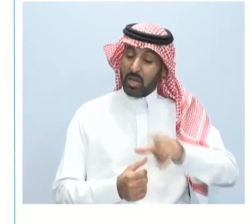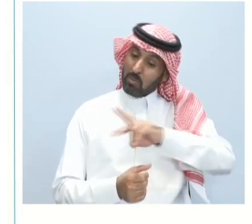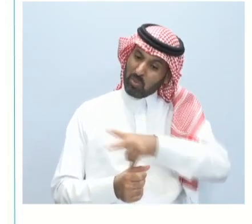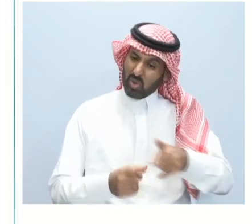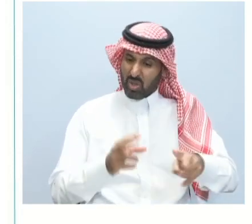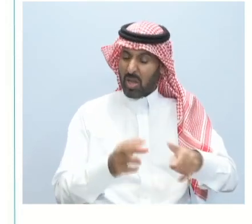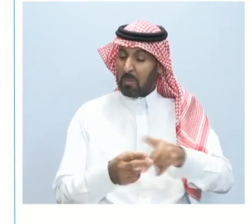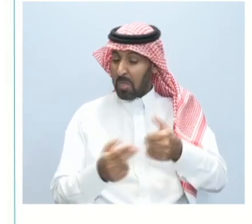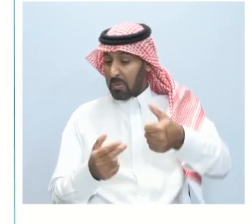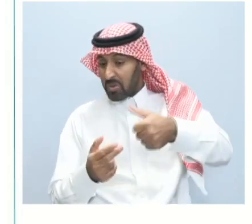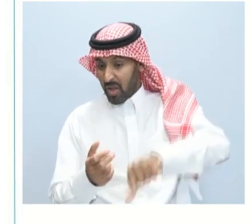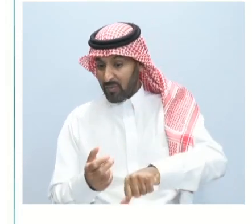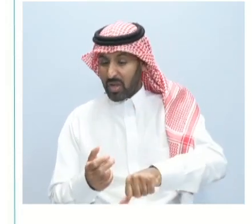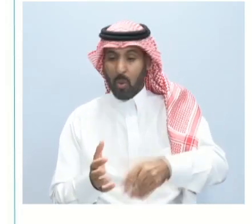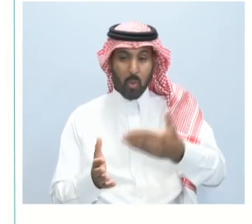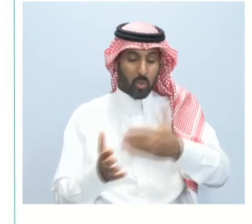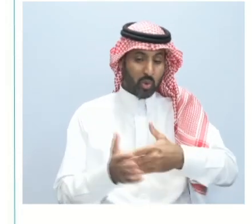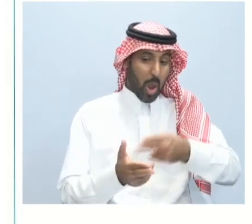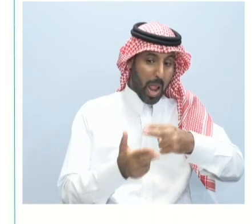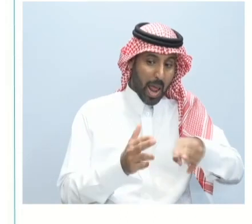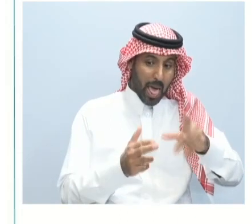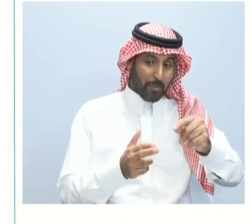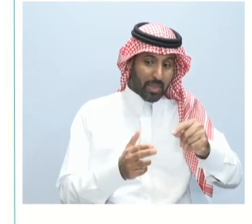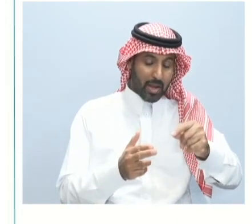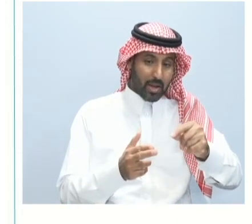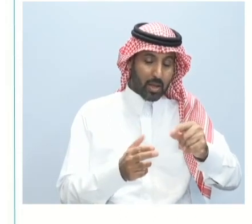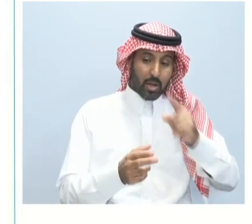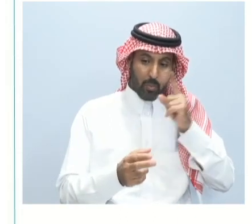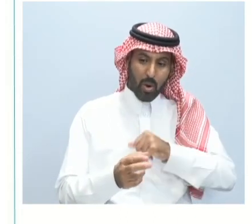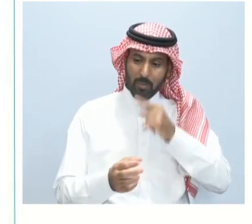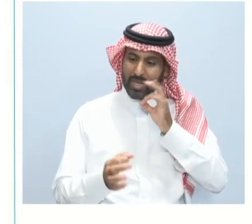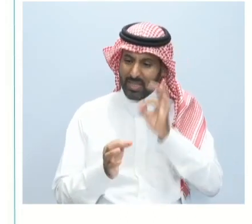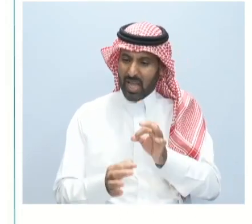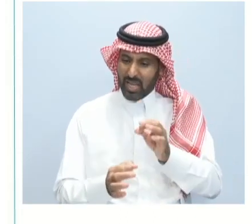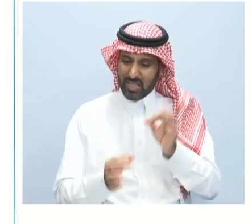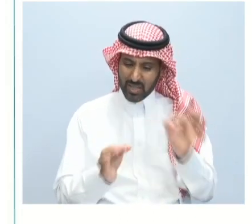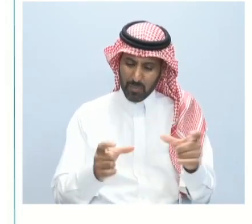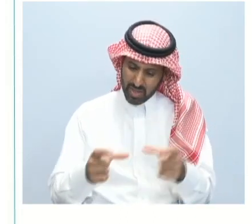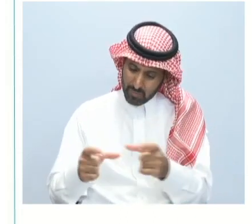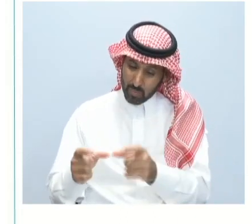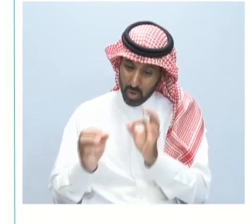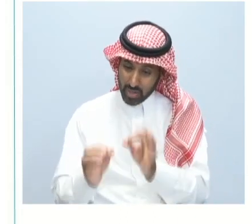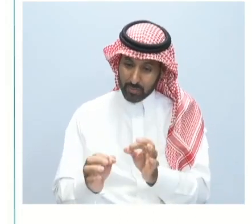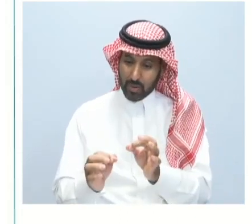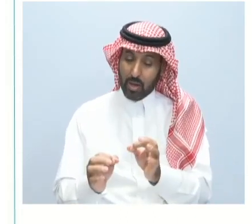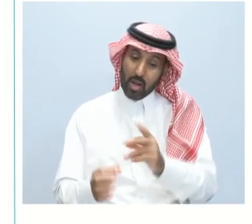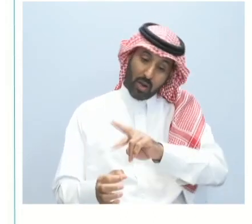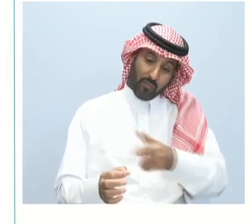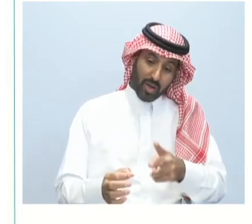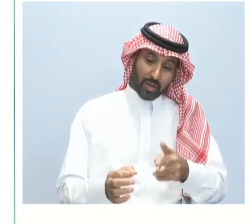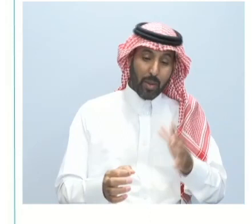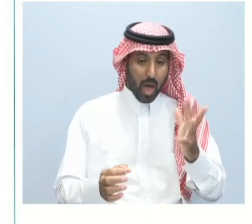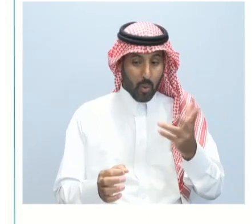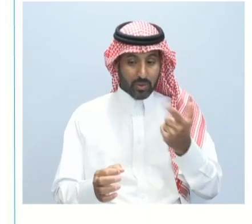وقد تفشل في الوصول الى الحل الامثل وضروره تحديد المعايير المناسبه لها اذا الفرق بين